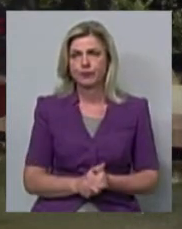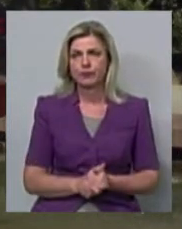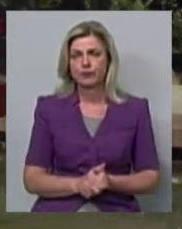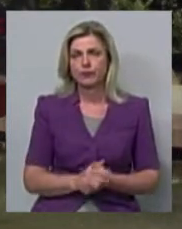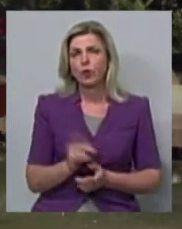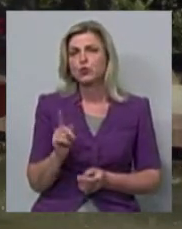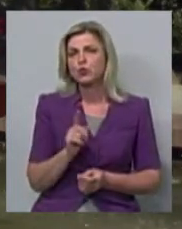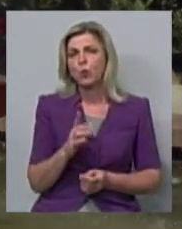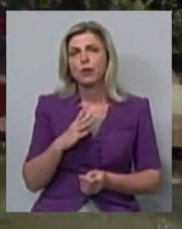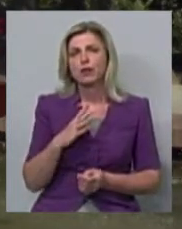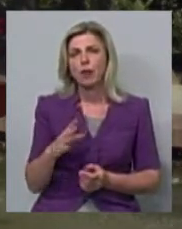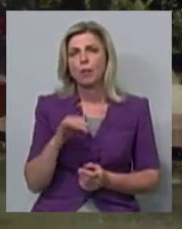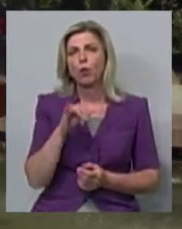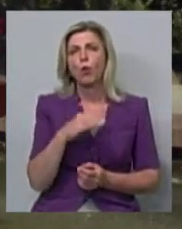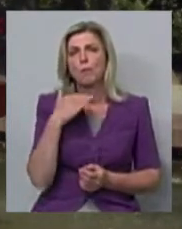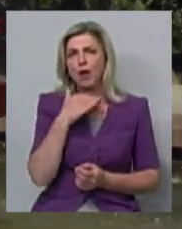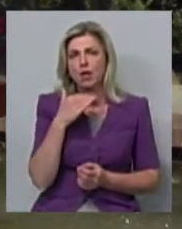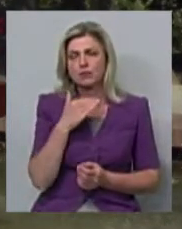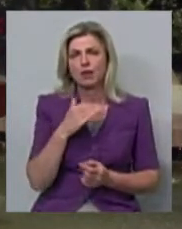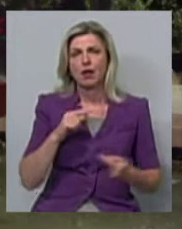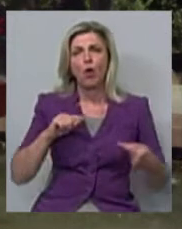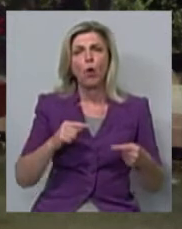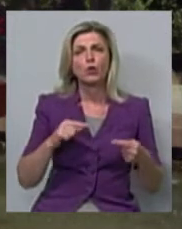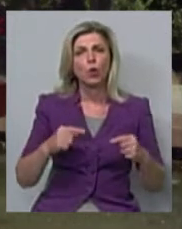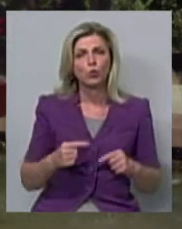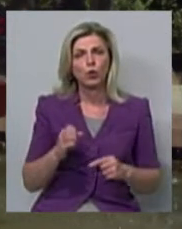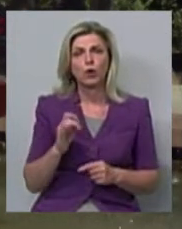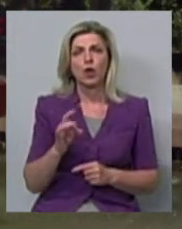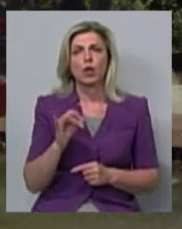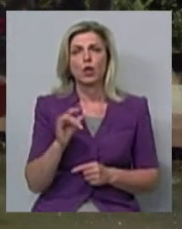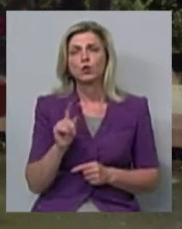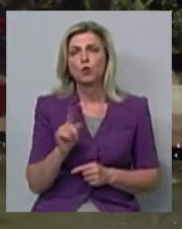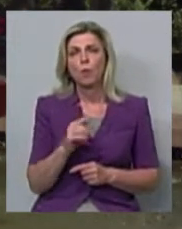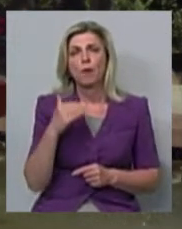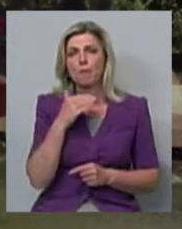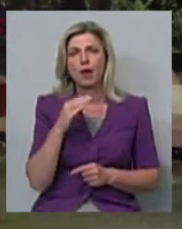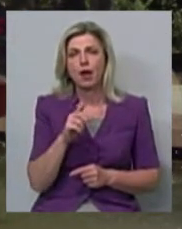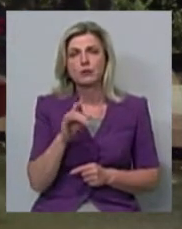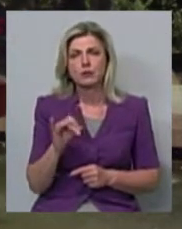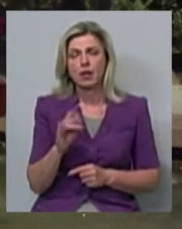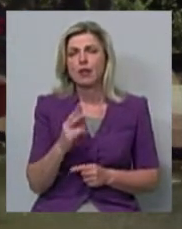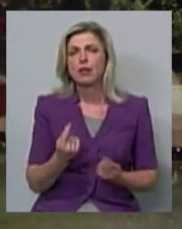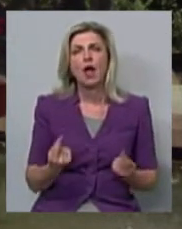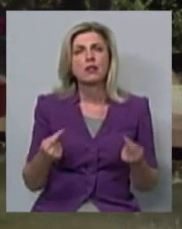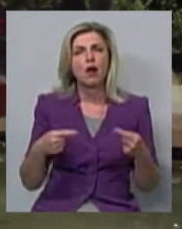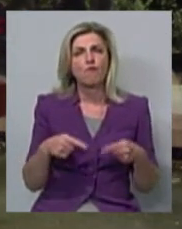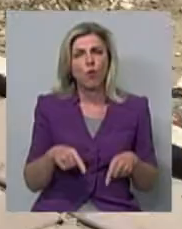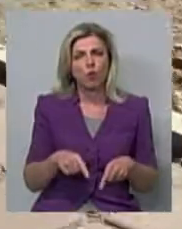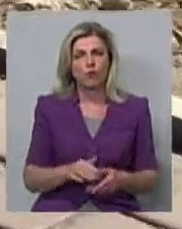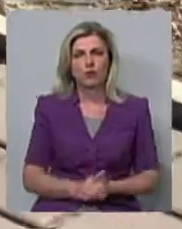щоб не було у м'язах контрактур і щоб м'язи не атрофовувалися так як